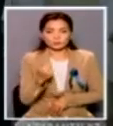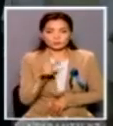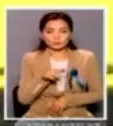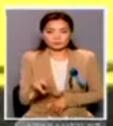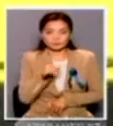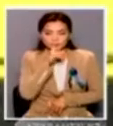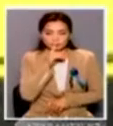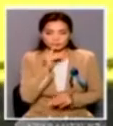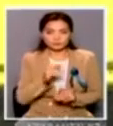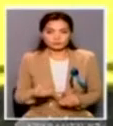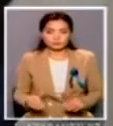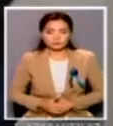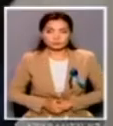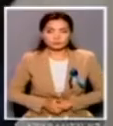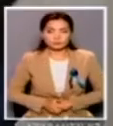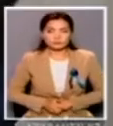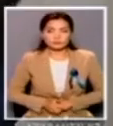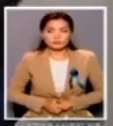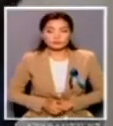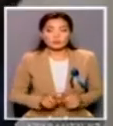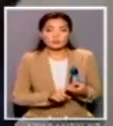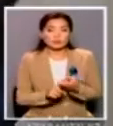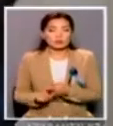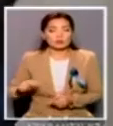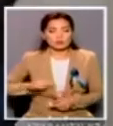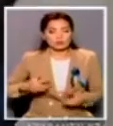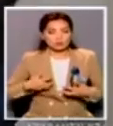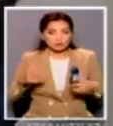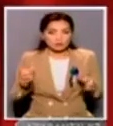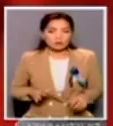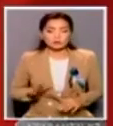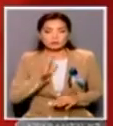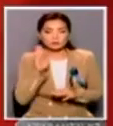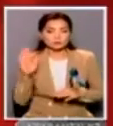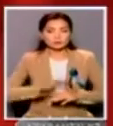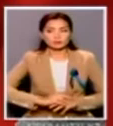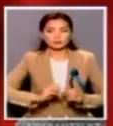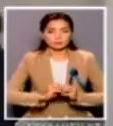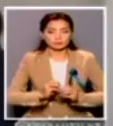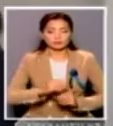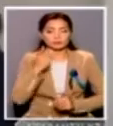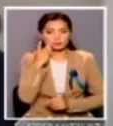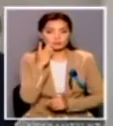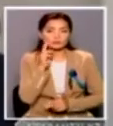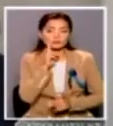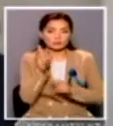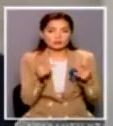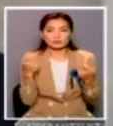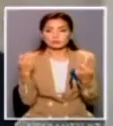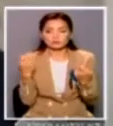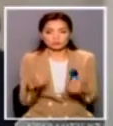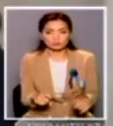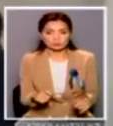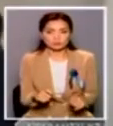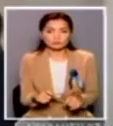молчания. Во время пандемии она работала в бригаде, день и ночь не уставая, но я никогда не слышала от нее, чтобы